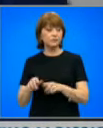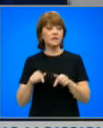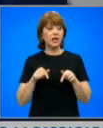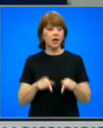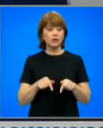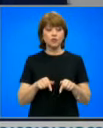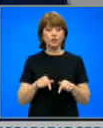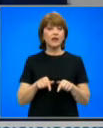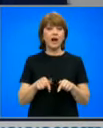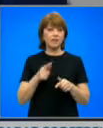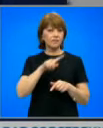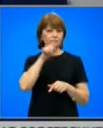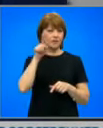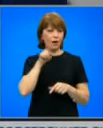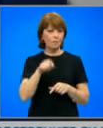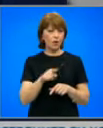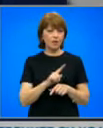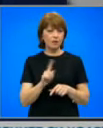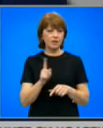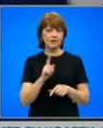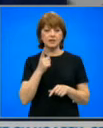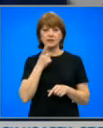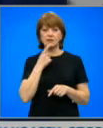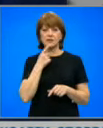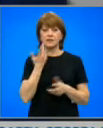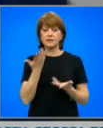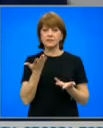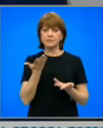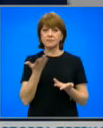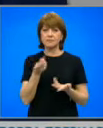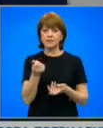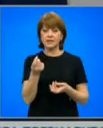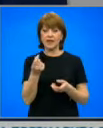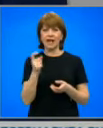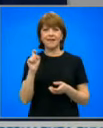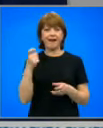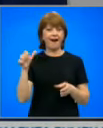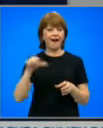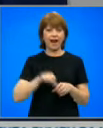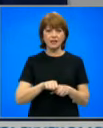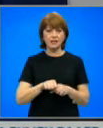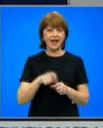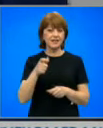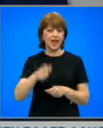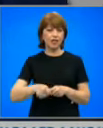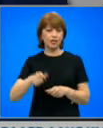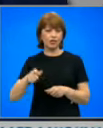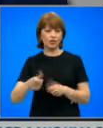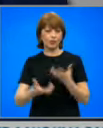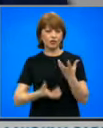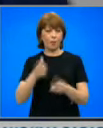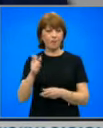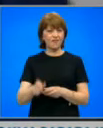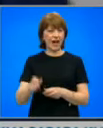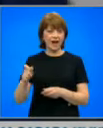не стои въпроса с топлофикациите, защото цената на газа всеки ден